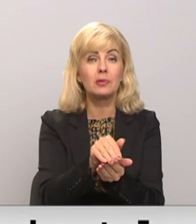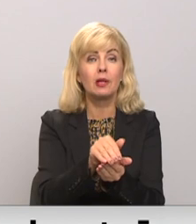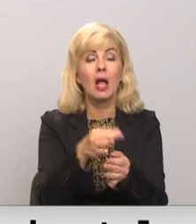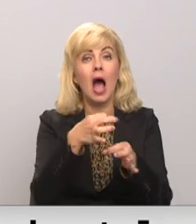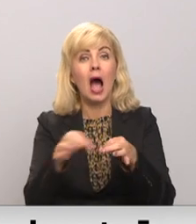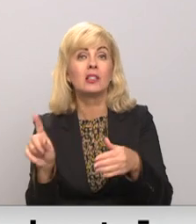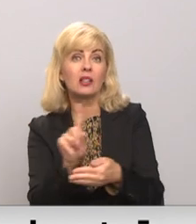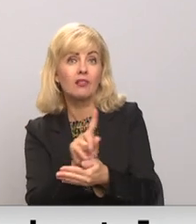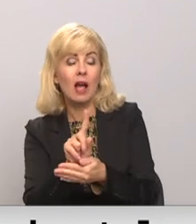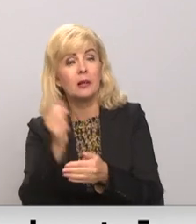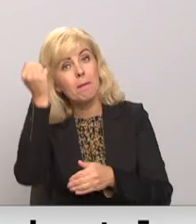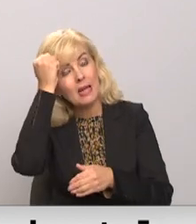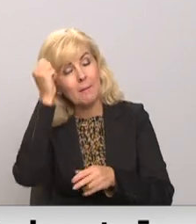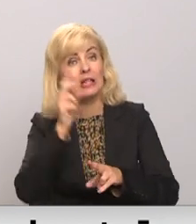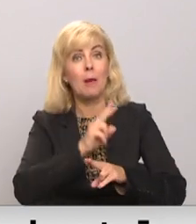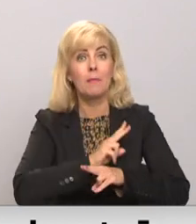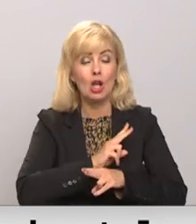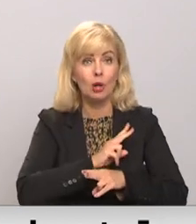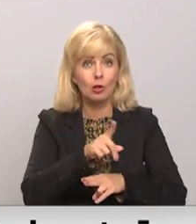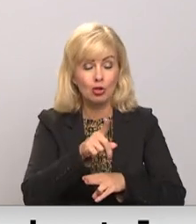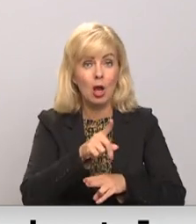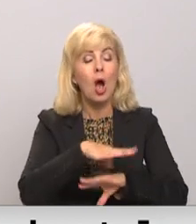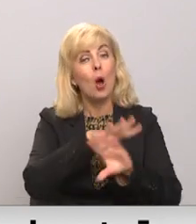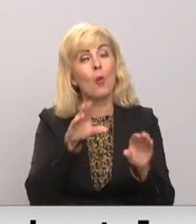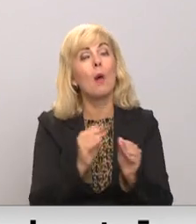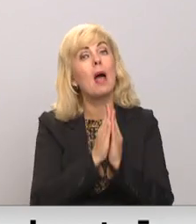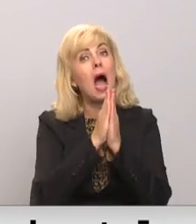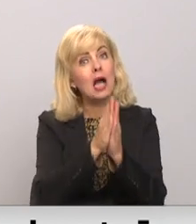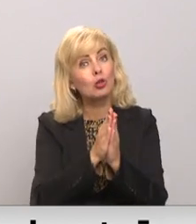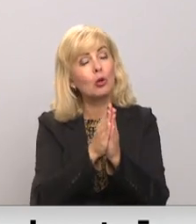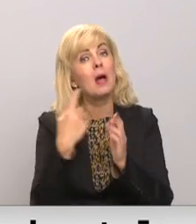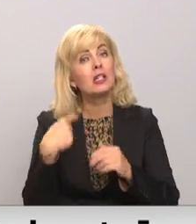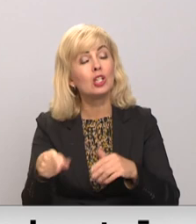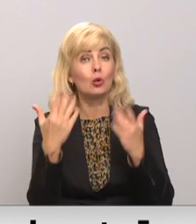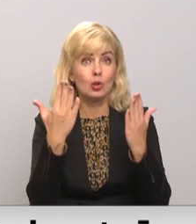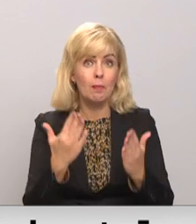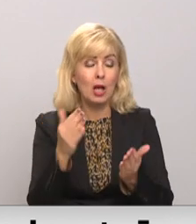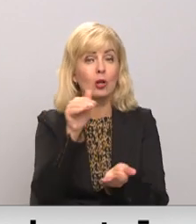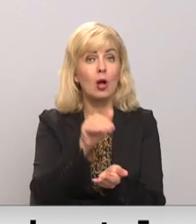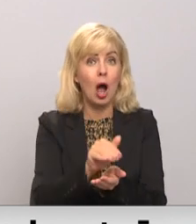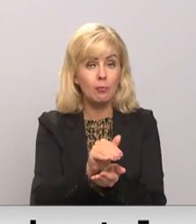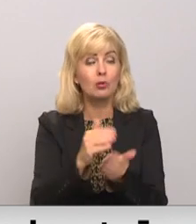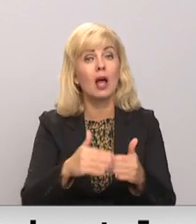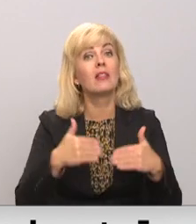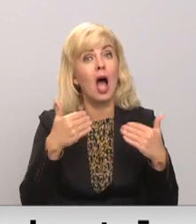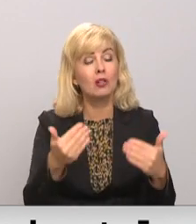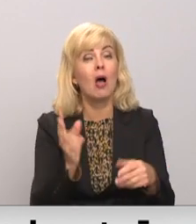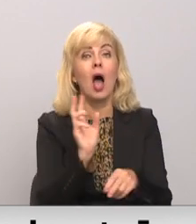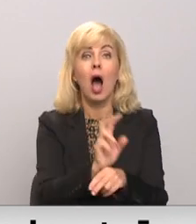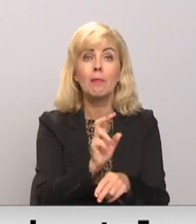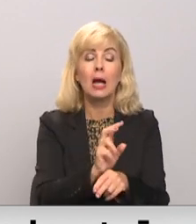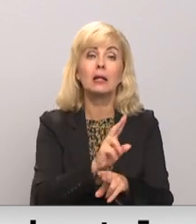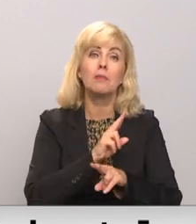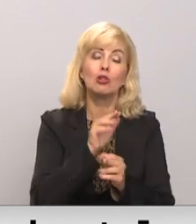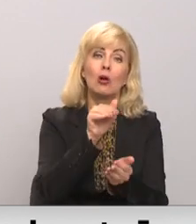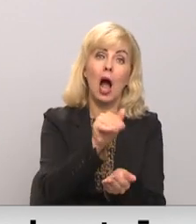svecītes un pieminēti aizgājēji. Kopīgos aizlūgumus, tāpat kā citus pasākumus, kapos nācies atcelt, tāpēc apmeklēt mirušo